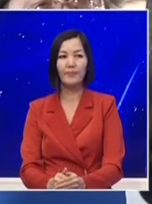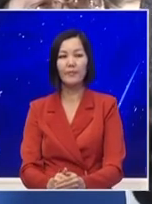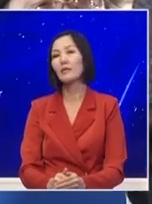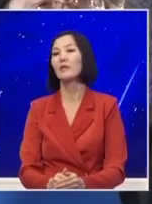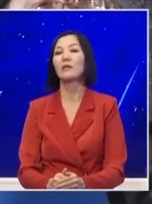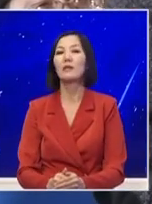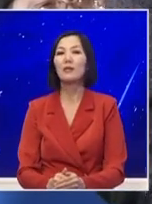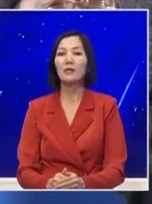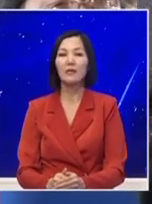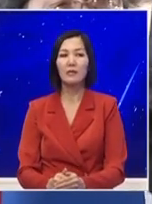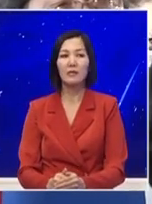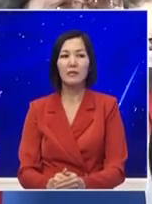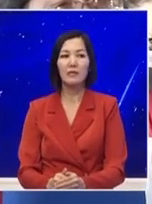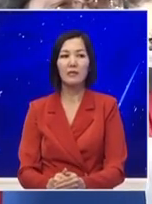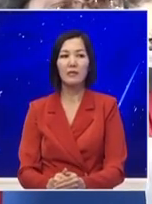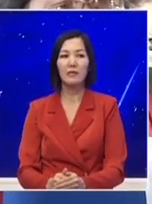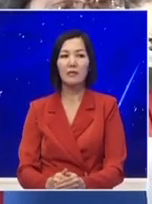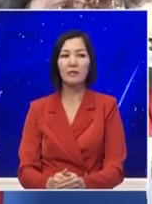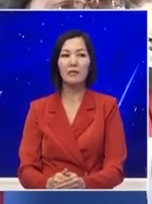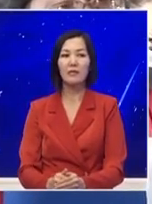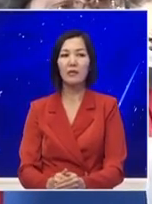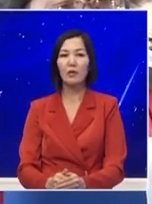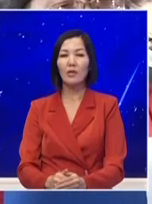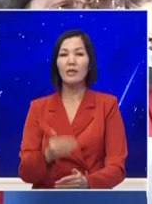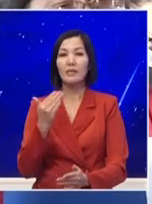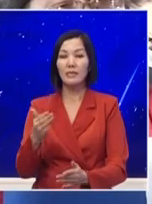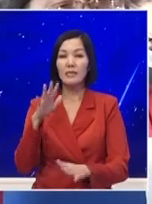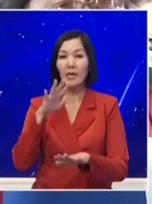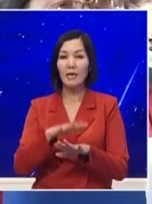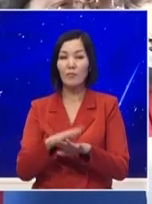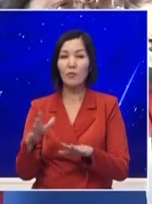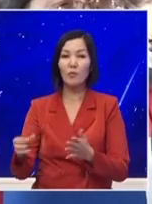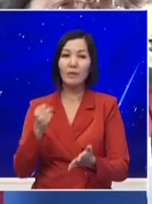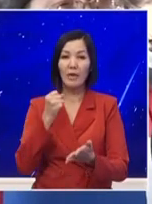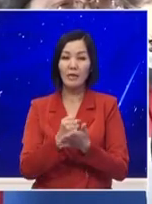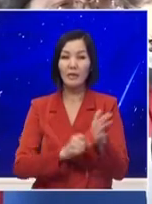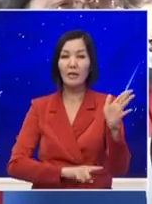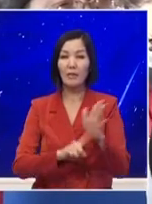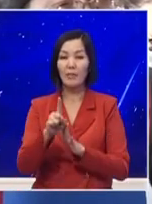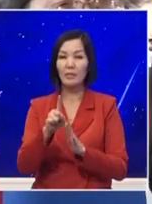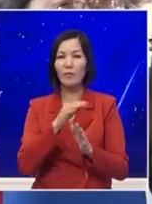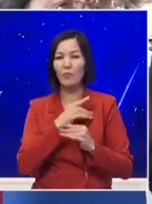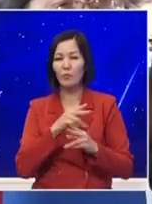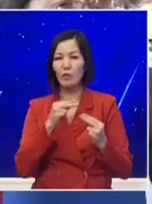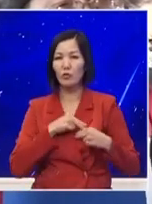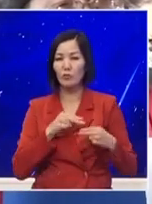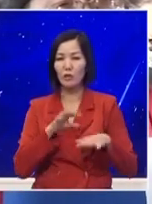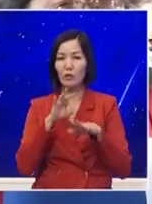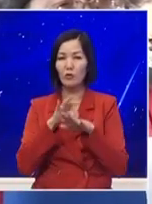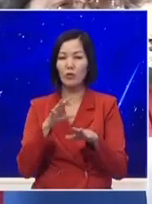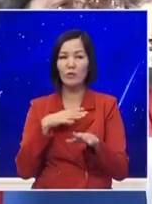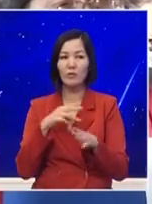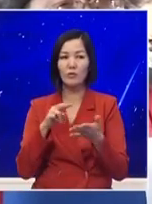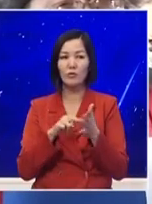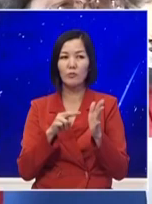Сіздерге өте рахмет айтам. Сізге келген біраз жұмыстар жүріп жатыр, көзіңіз көріп тұр. Алғысым шексіз, бірақ енді